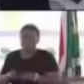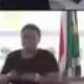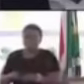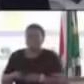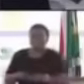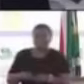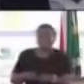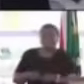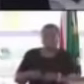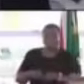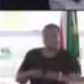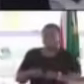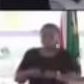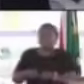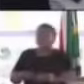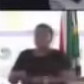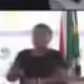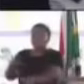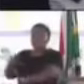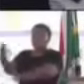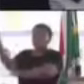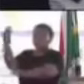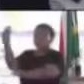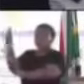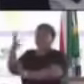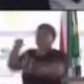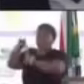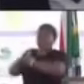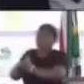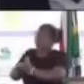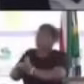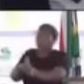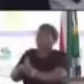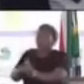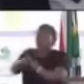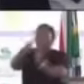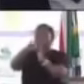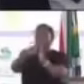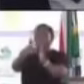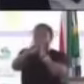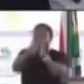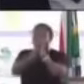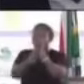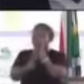angeke ngithini niyazi nani umthetho wey'nkantolo